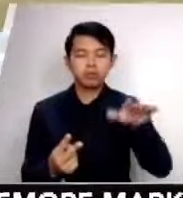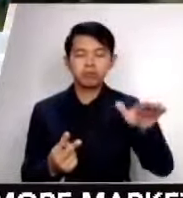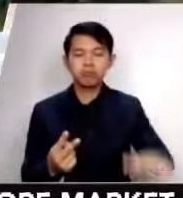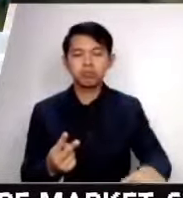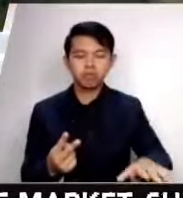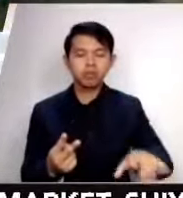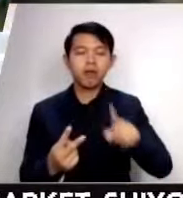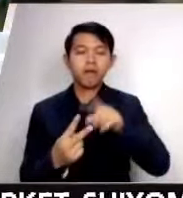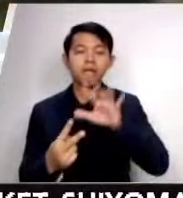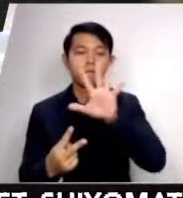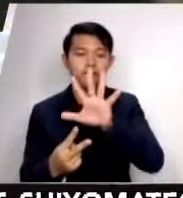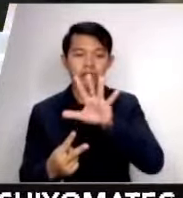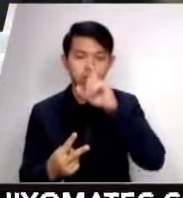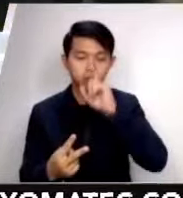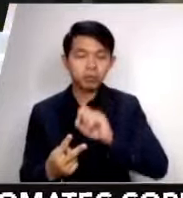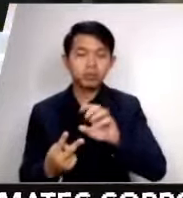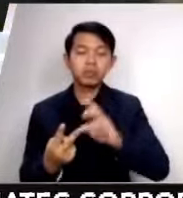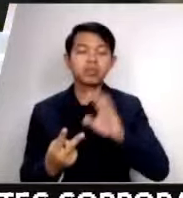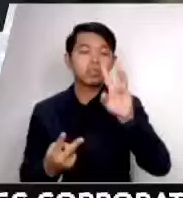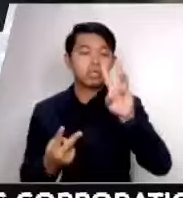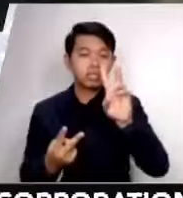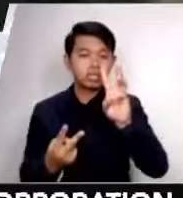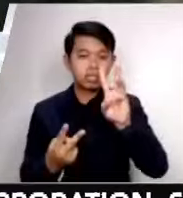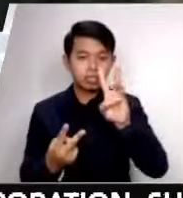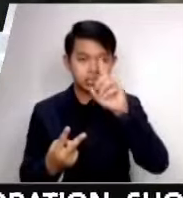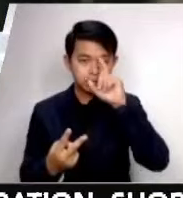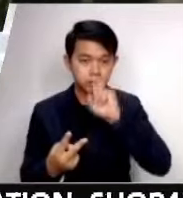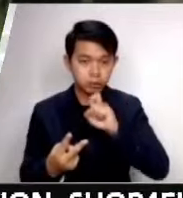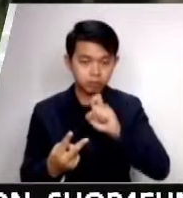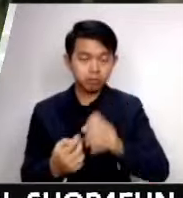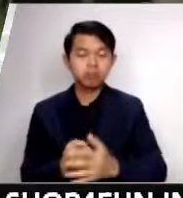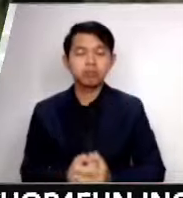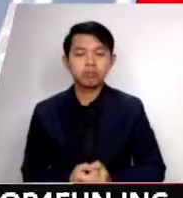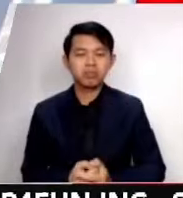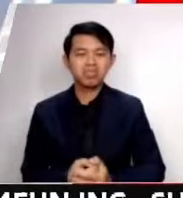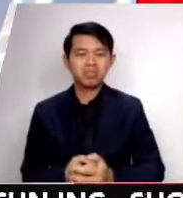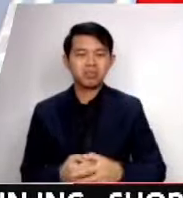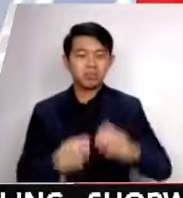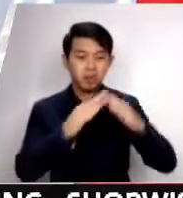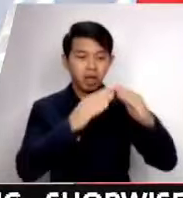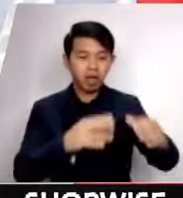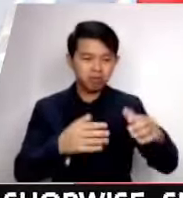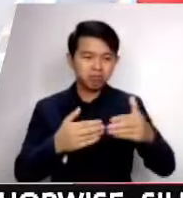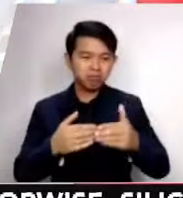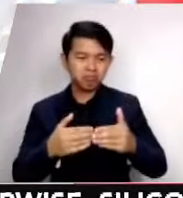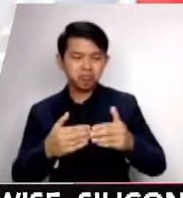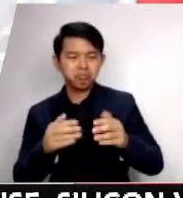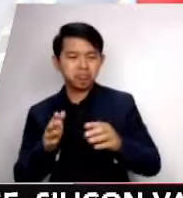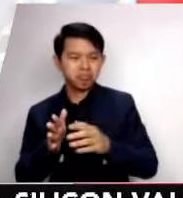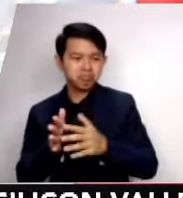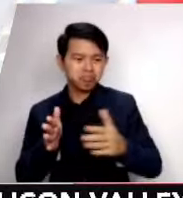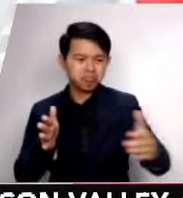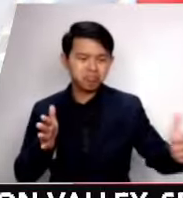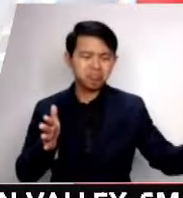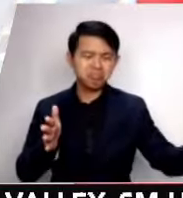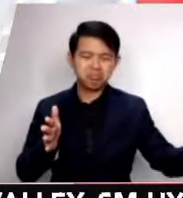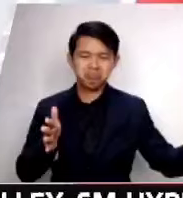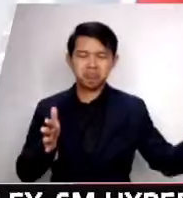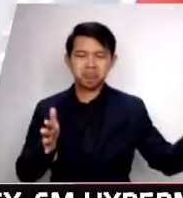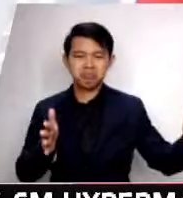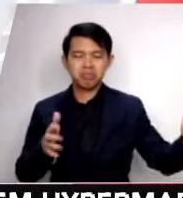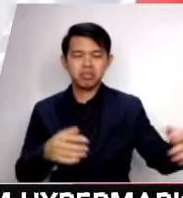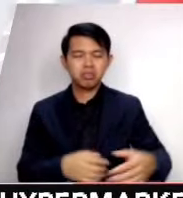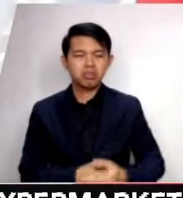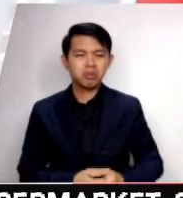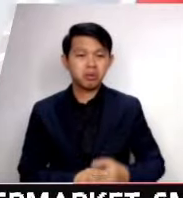6. Nasa 500 metro ang layo ng kotse mula sa kanilang bahay. Pinita ko ako mismo, pero sa nangangamoy na kumang. So,